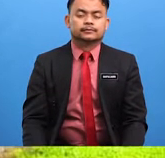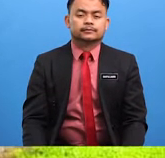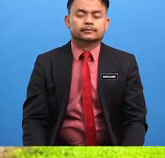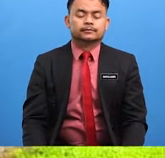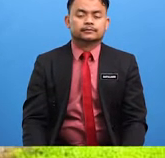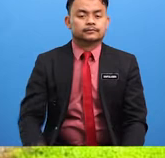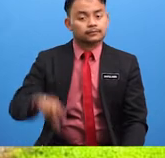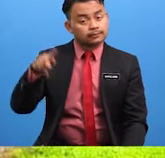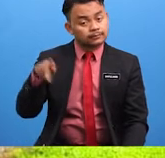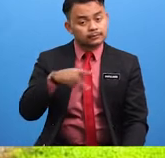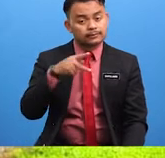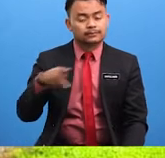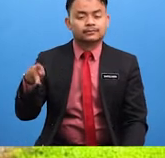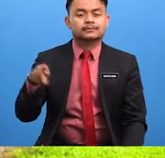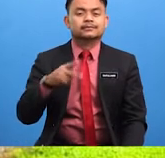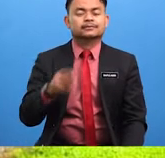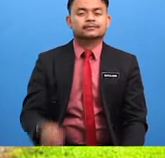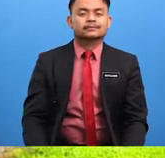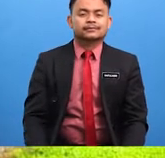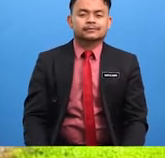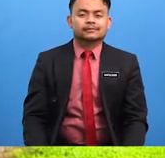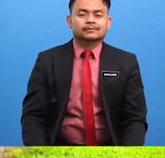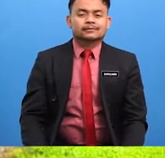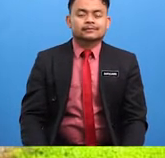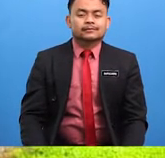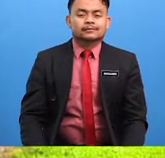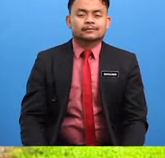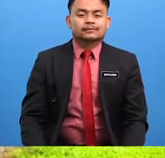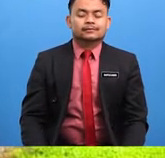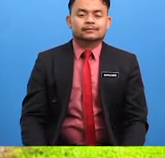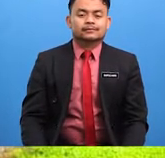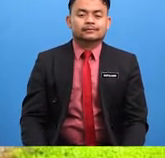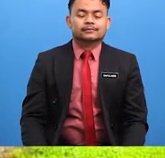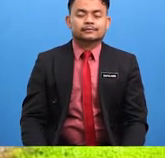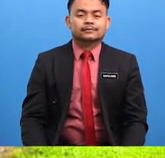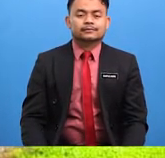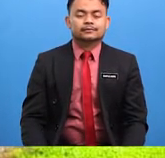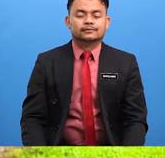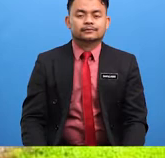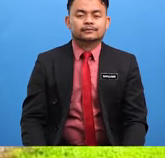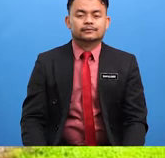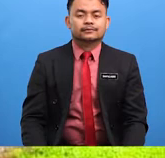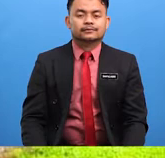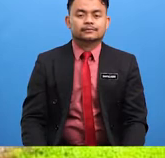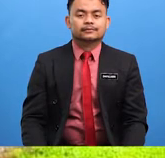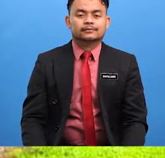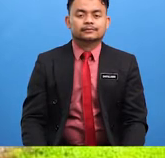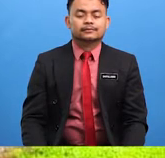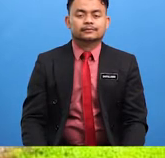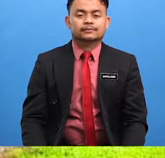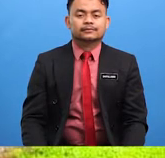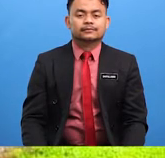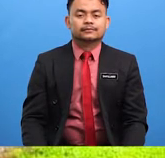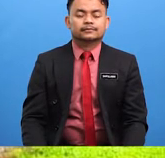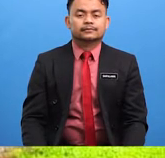Sigup Cina, tembakau Cina, asapnya mari berbunga-bunga. Pandang sini, cikgu cerita, inilah